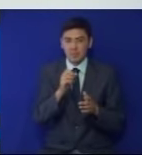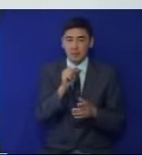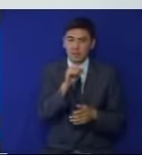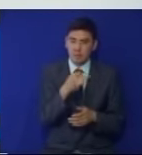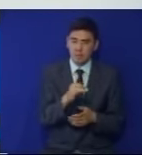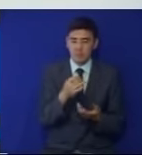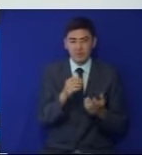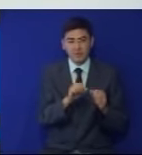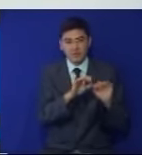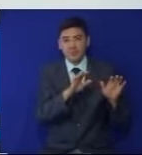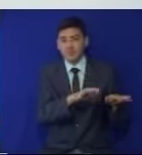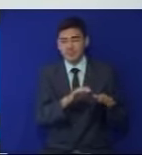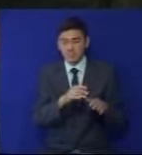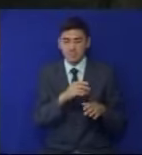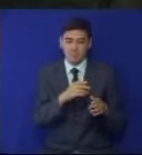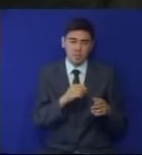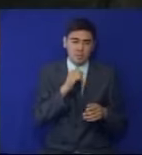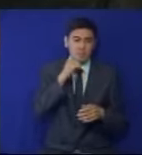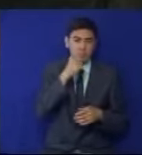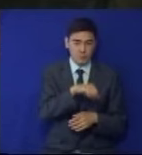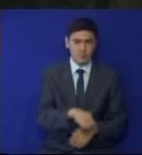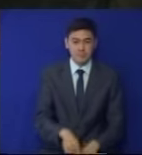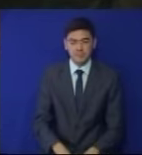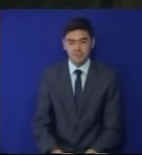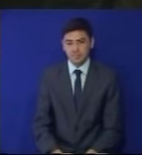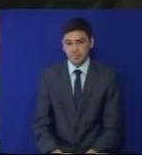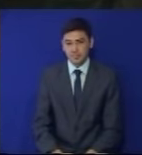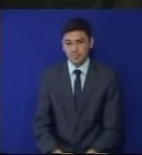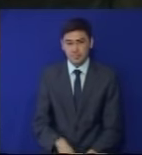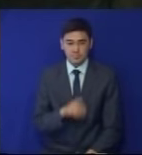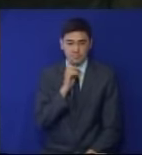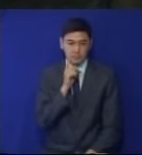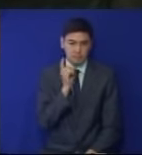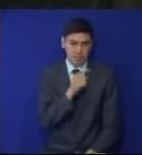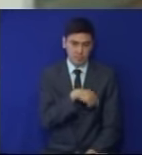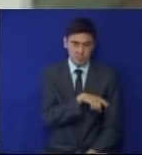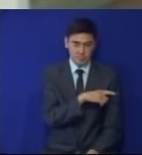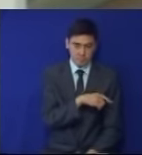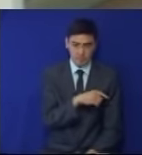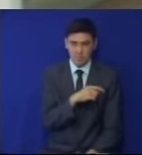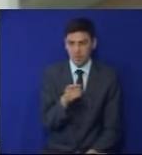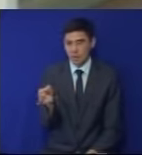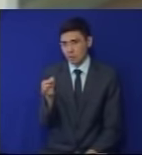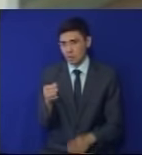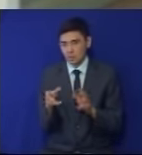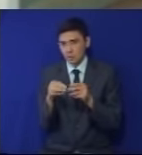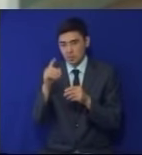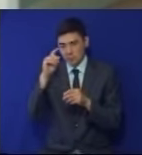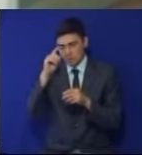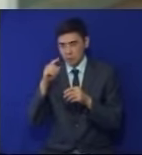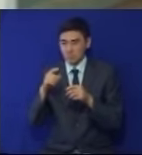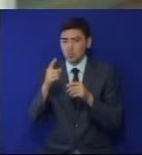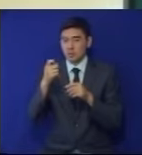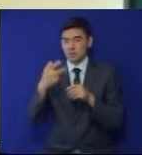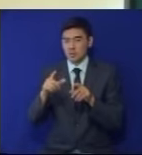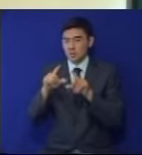өңіріндегі киелі орындарында болып қайтты. Жас өлкетанушылар мен туристердің слетына облыстағы жалпы білім беретін